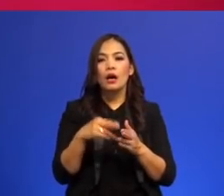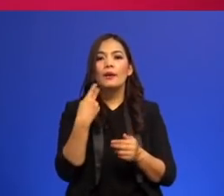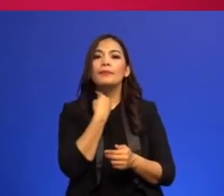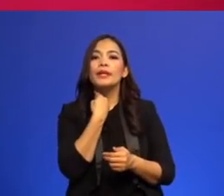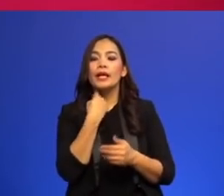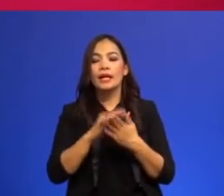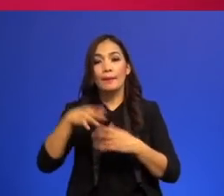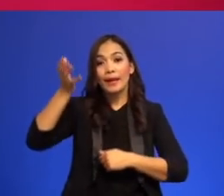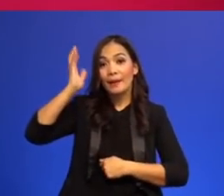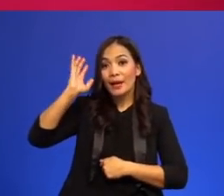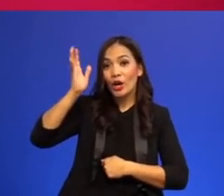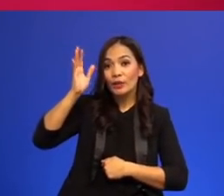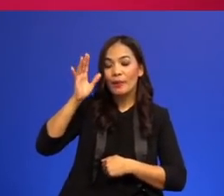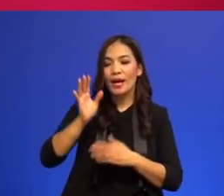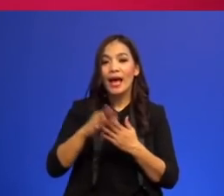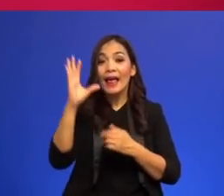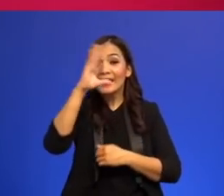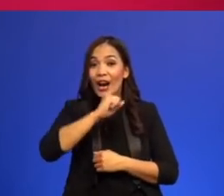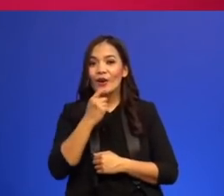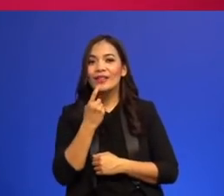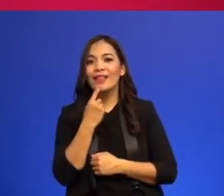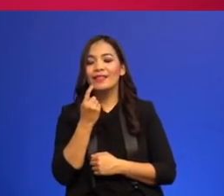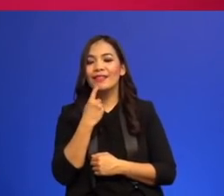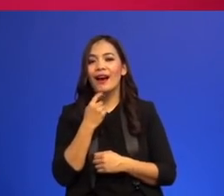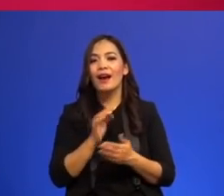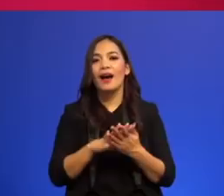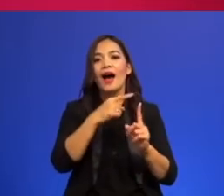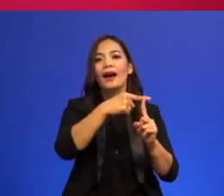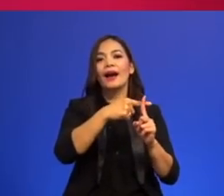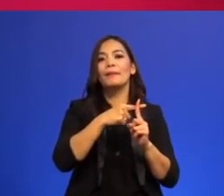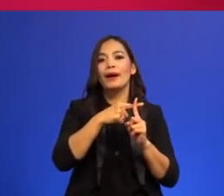bisa berkhutbah, bidan yang bisa mengajar agama Kristen.